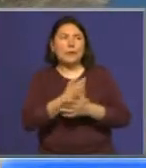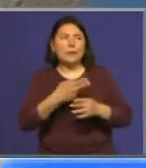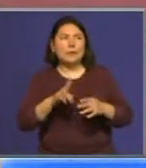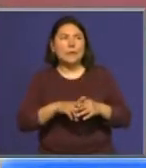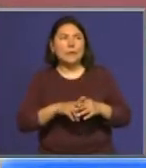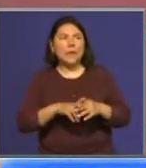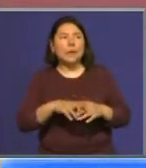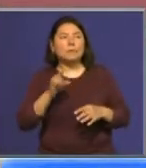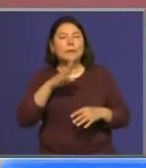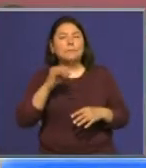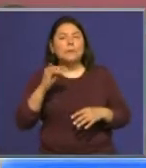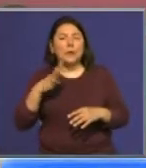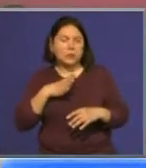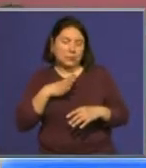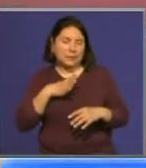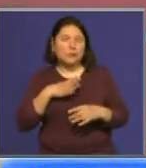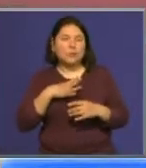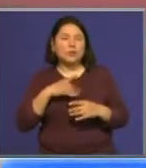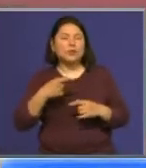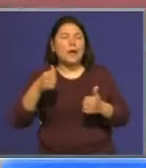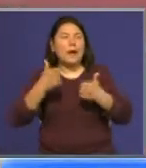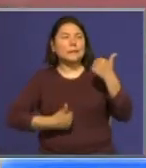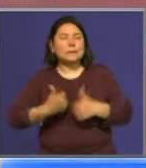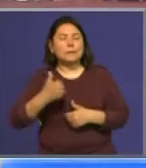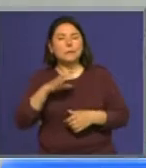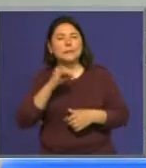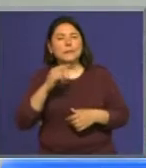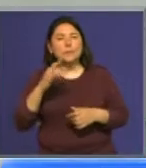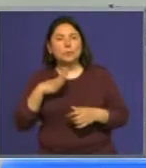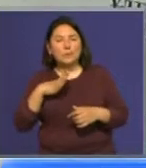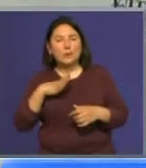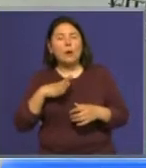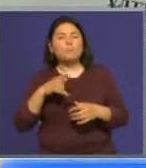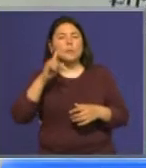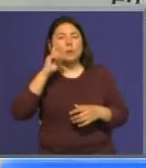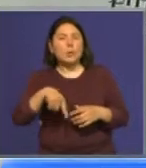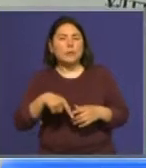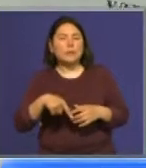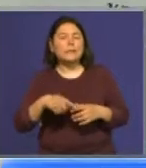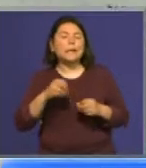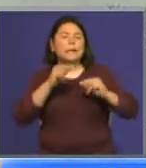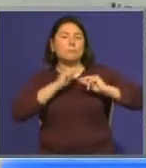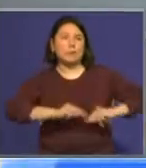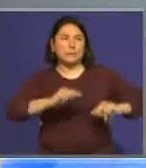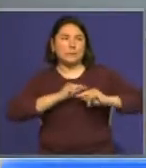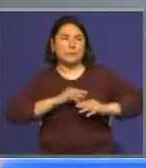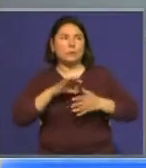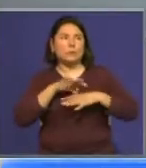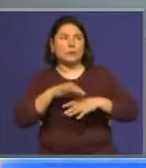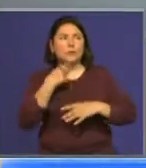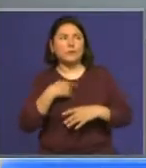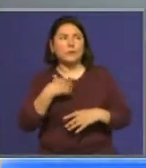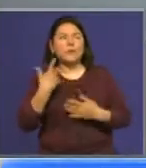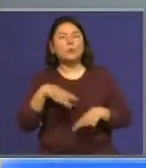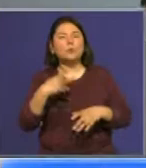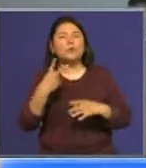залына келгеніне бір-ақ жыл және бұл оның алғашқы жарысы. Бапкерлердің нұсқауын орындай білген ол тұғырдың ең биік сатысынан көрінді. Мен екі